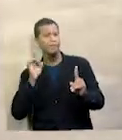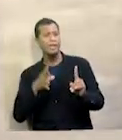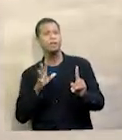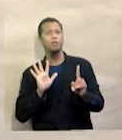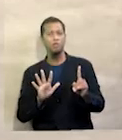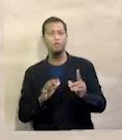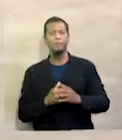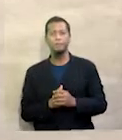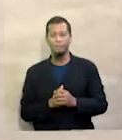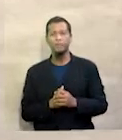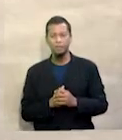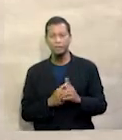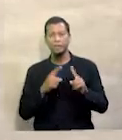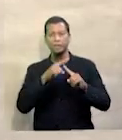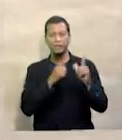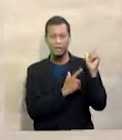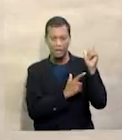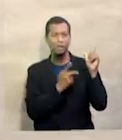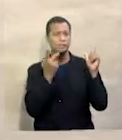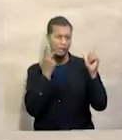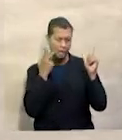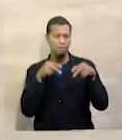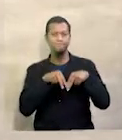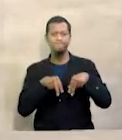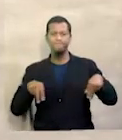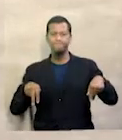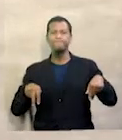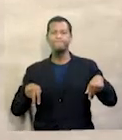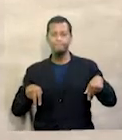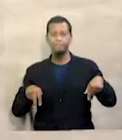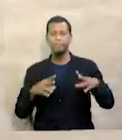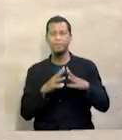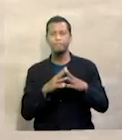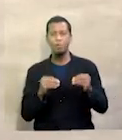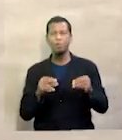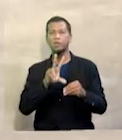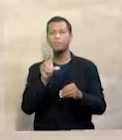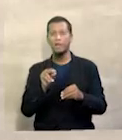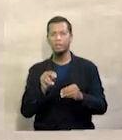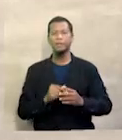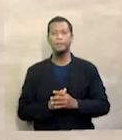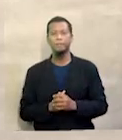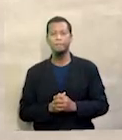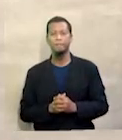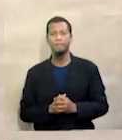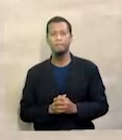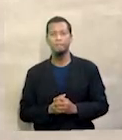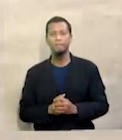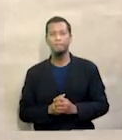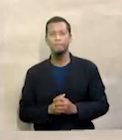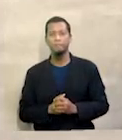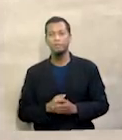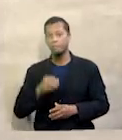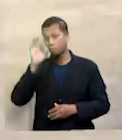menggunakan senjata laras panjang yang ada di kawasan Mako Brimob Kelapa 2 Depok Jawa Barat ini, yang mana ini juga tidak hanya dari pihak aparat